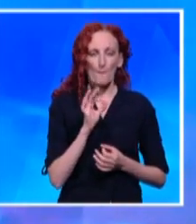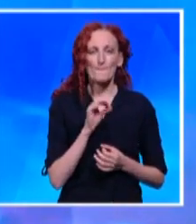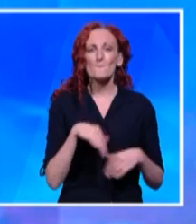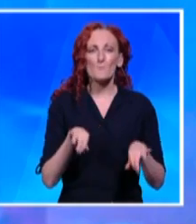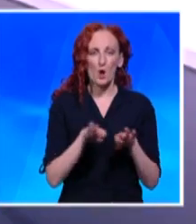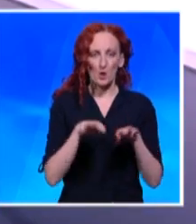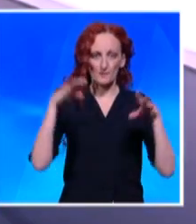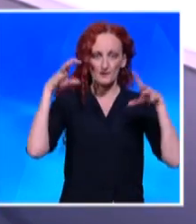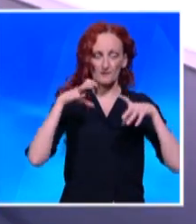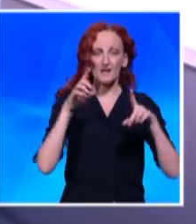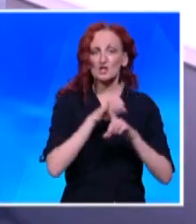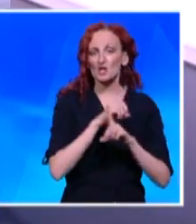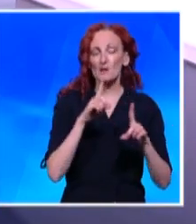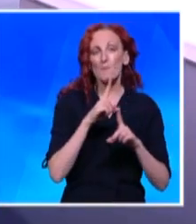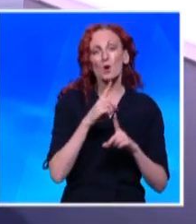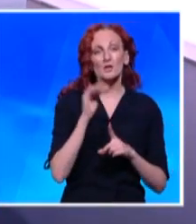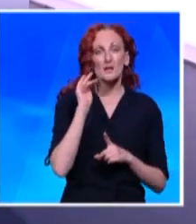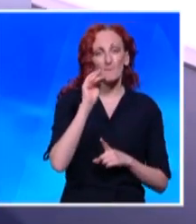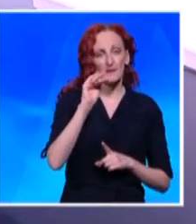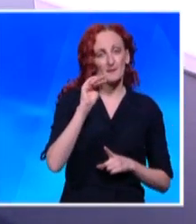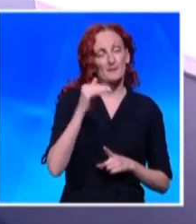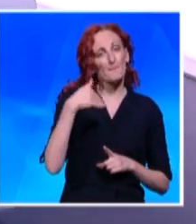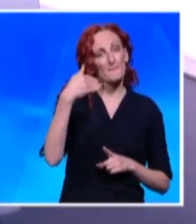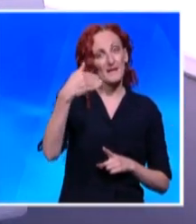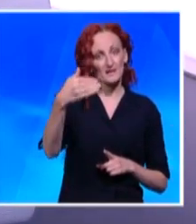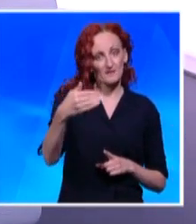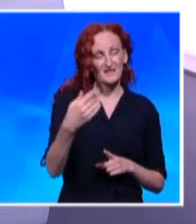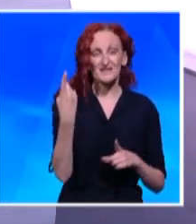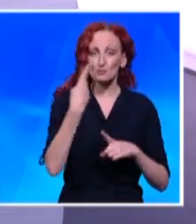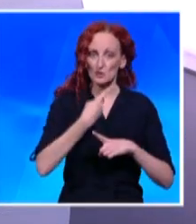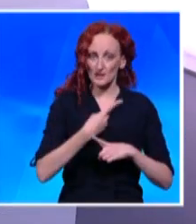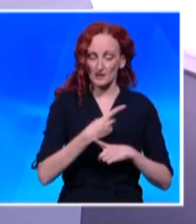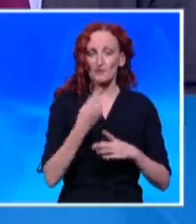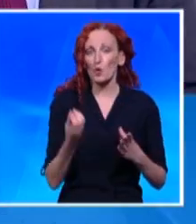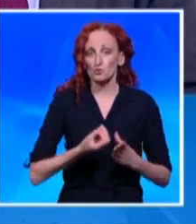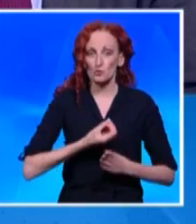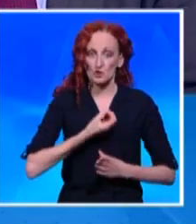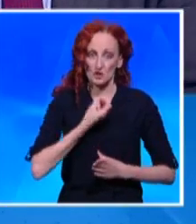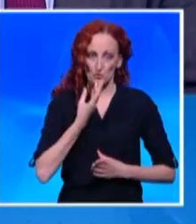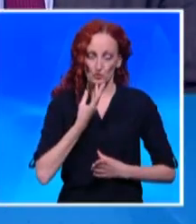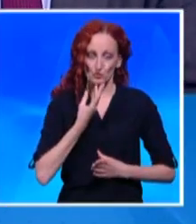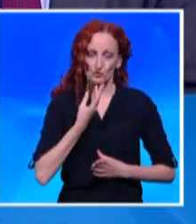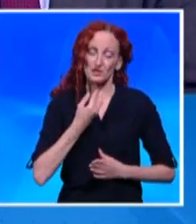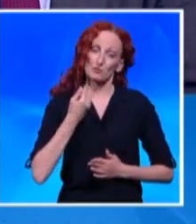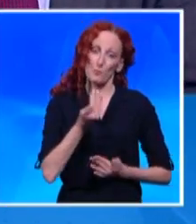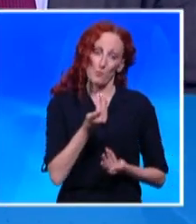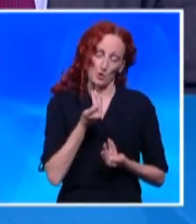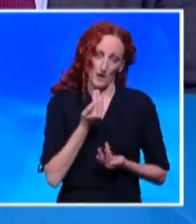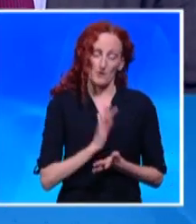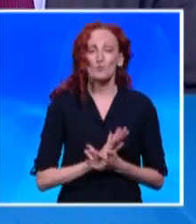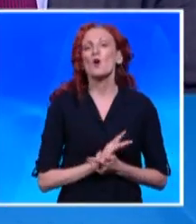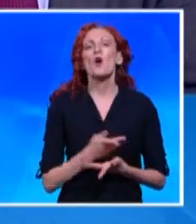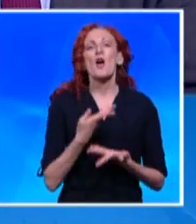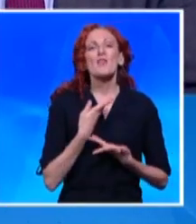подобни валежи не могат да бъдат предвидени за деня, в който се случват. Така че ние може да мислим